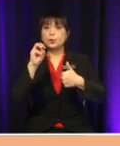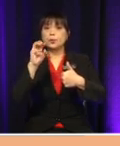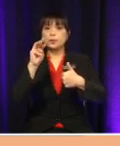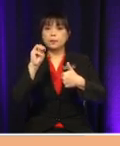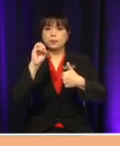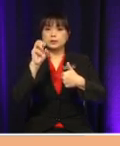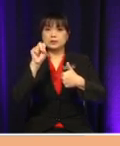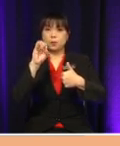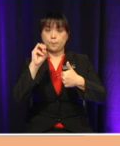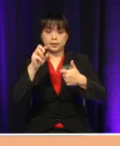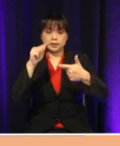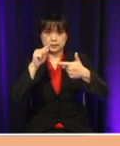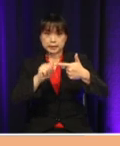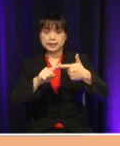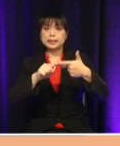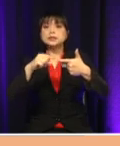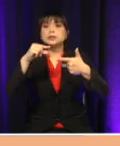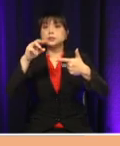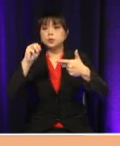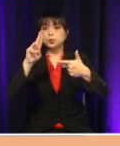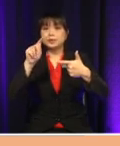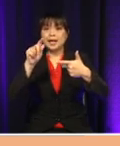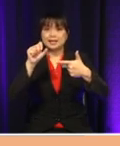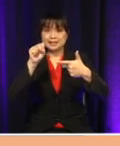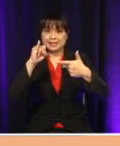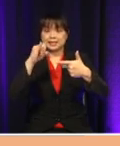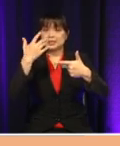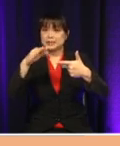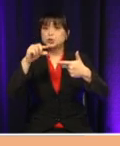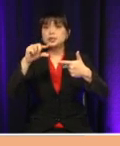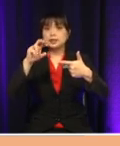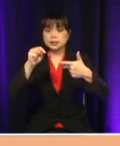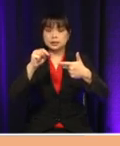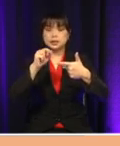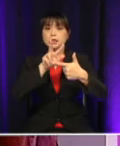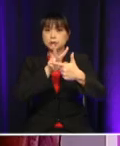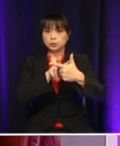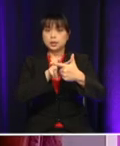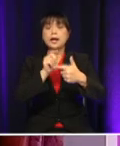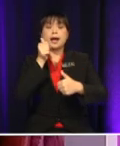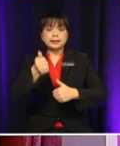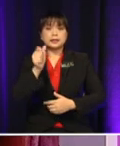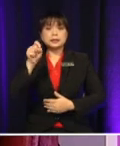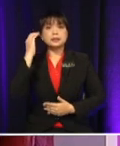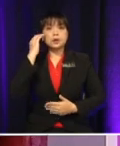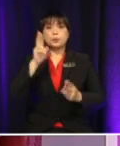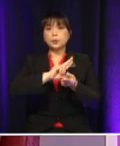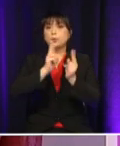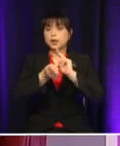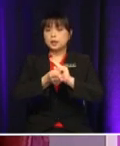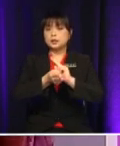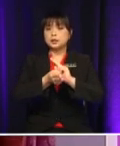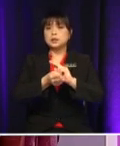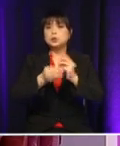tahu oke Sindrom Down ini melibatkan perubahan Lombok karena numbuh 21 sudah